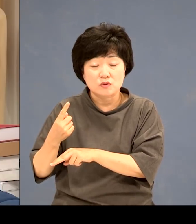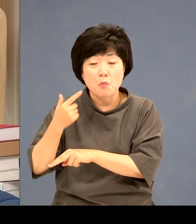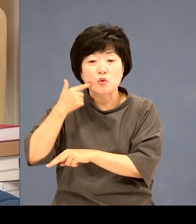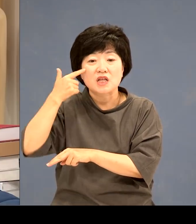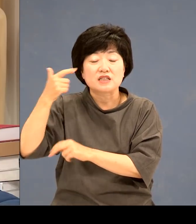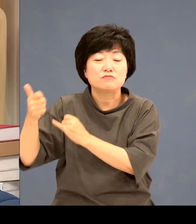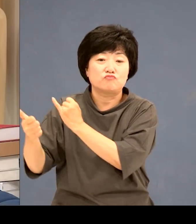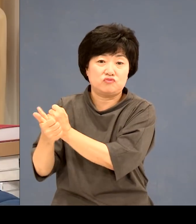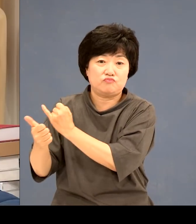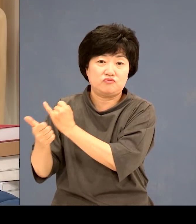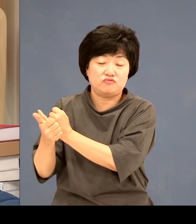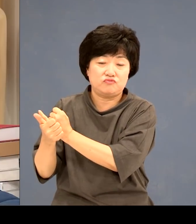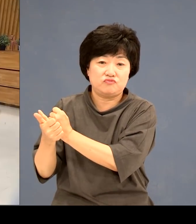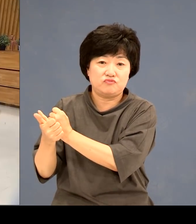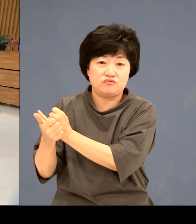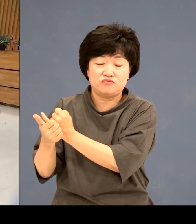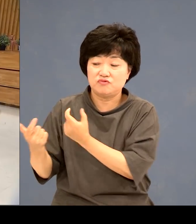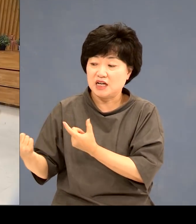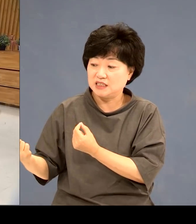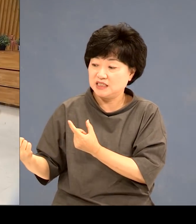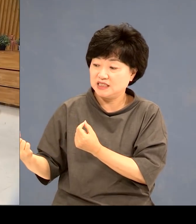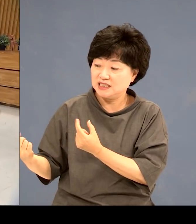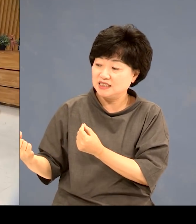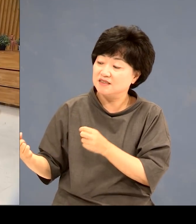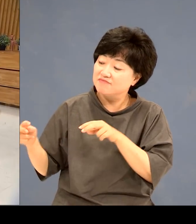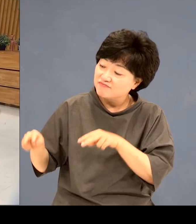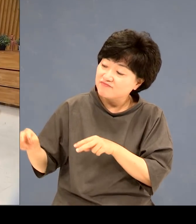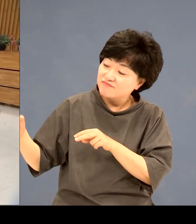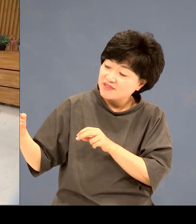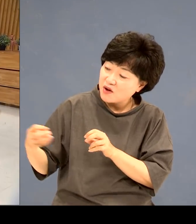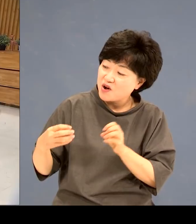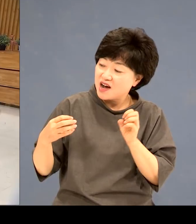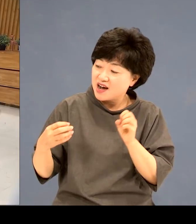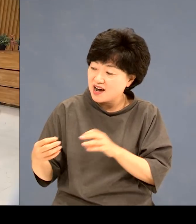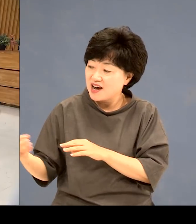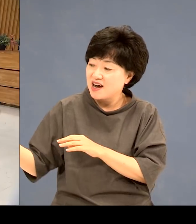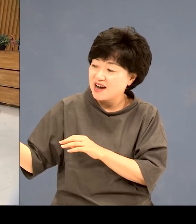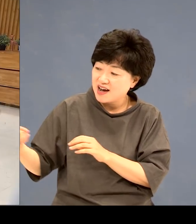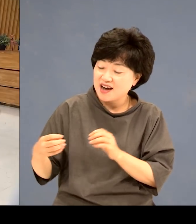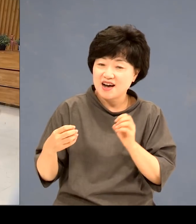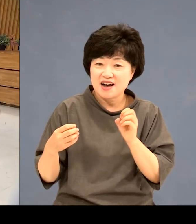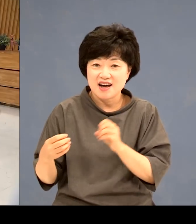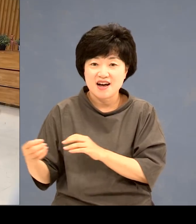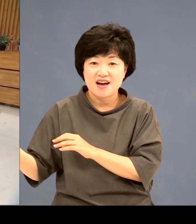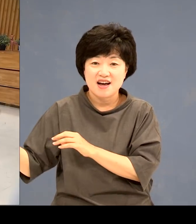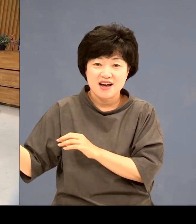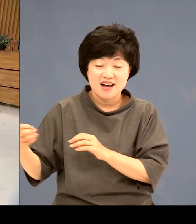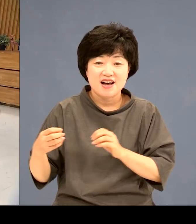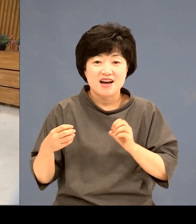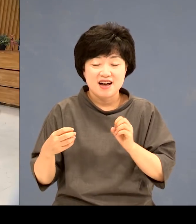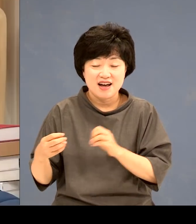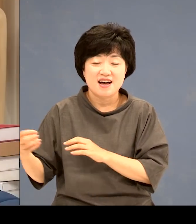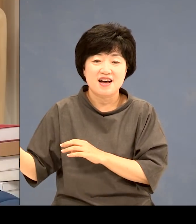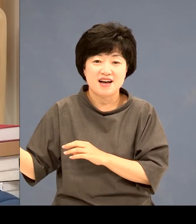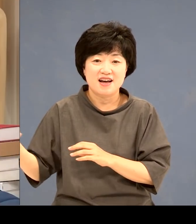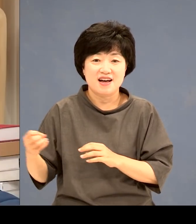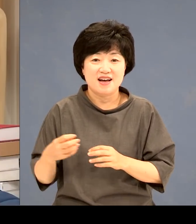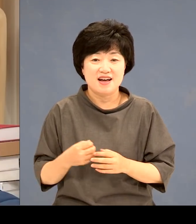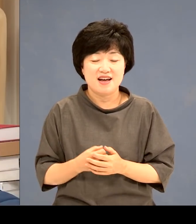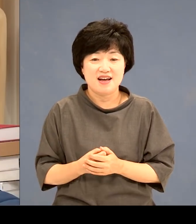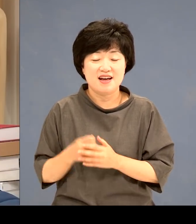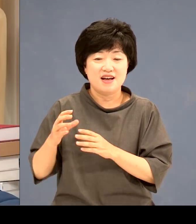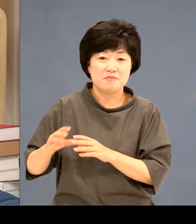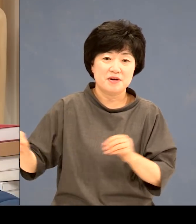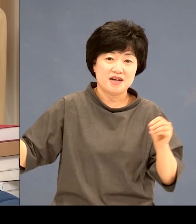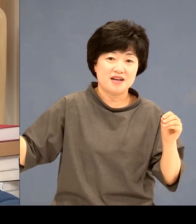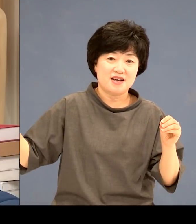어느 목사님 네 분이랑 같이 이렇게 한국으로 이제 가시게 됐어요. 그래서 이렇게 가면서 이런저런 얘기를 하고 이렇게 말씀을 이렇게 나누고 이렇게